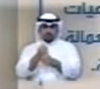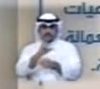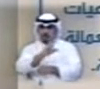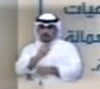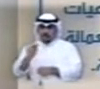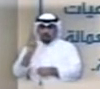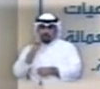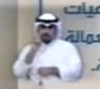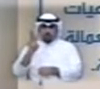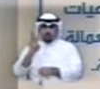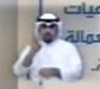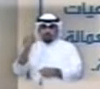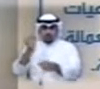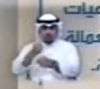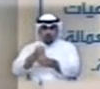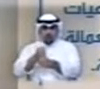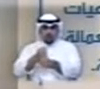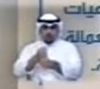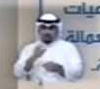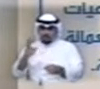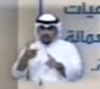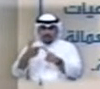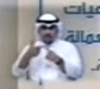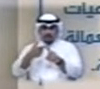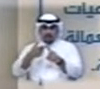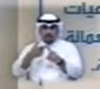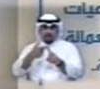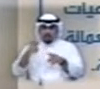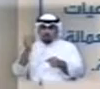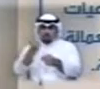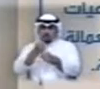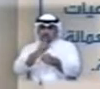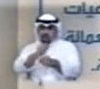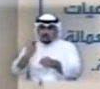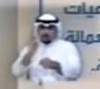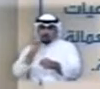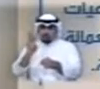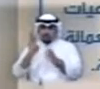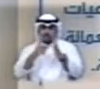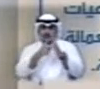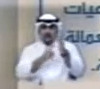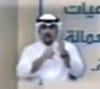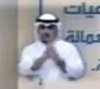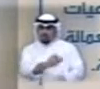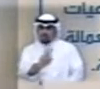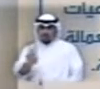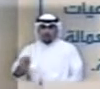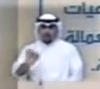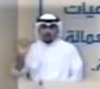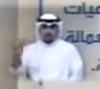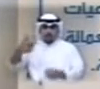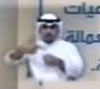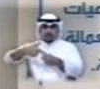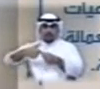وغير المباشرة والتي تطال سمعة البلاد ومكانتها، وكذلك الإجراءات التي تم اتخاذها من قبل